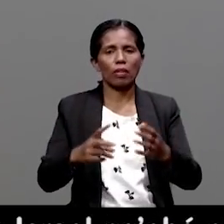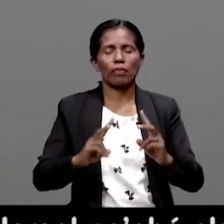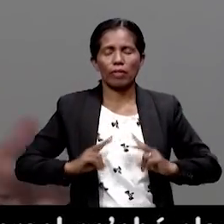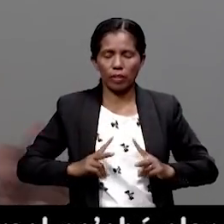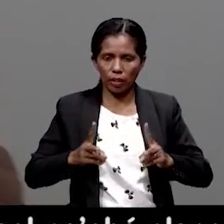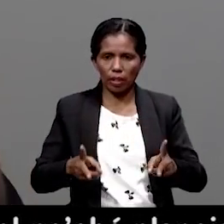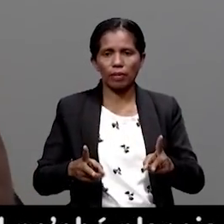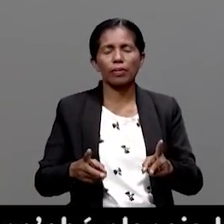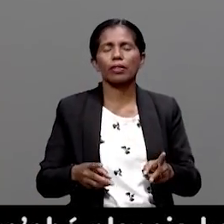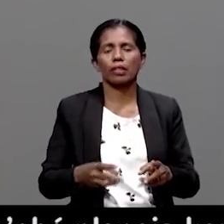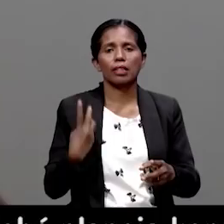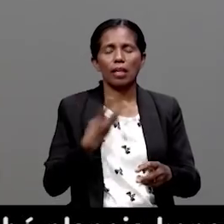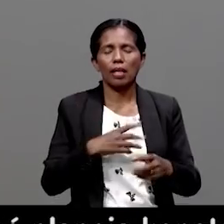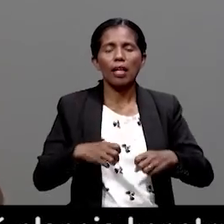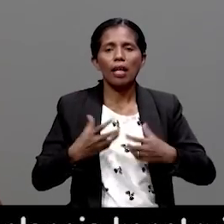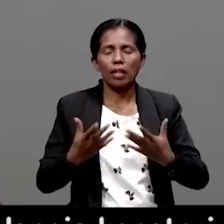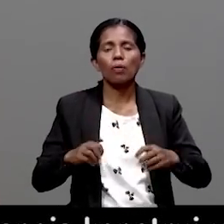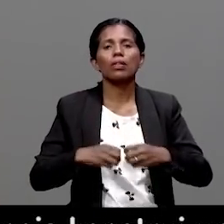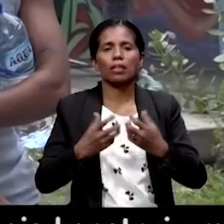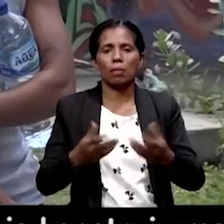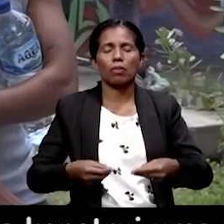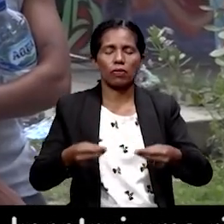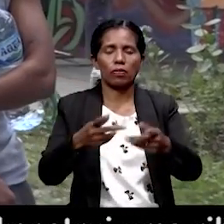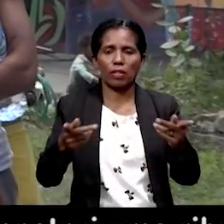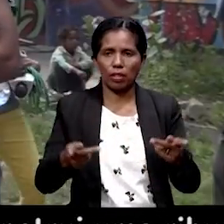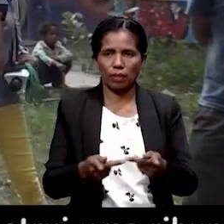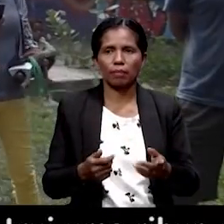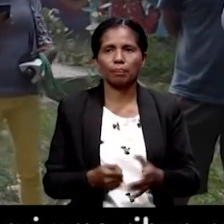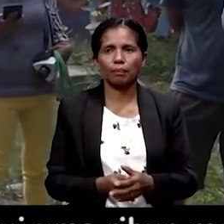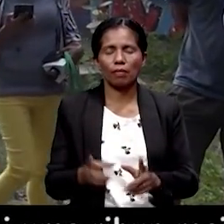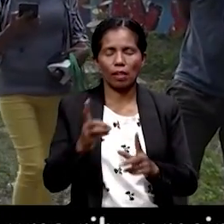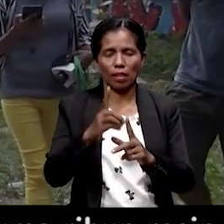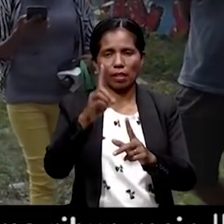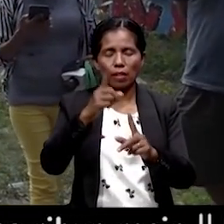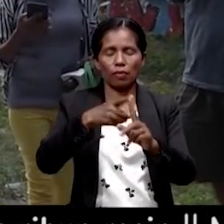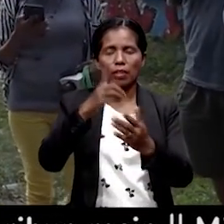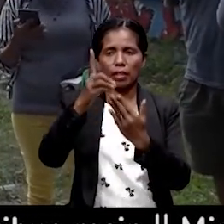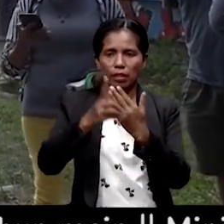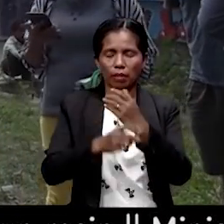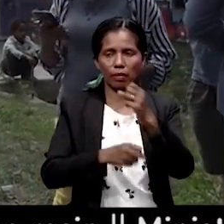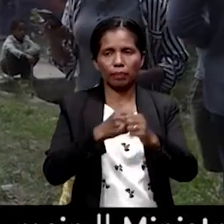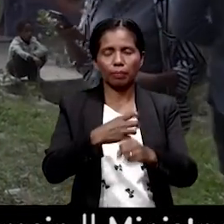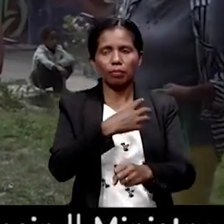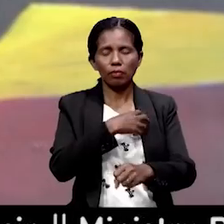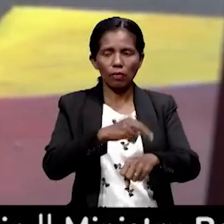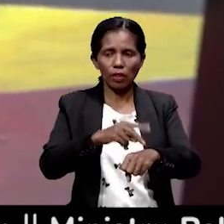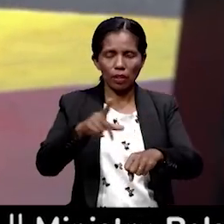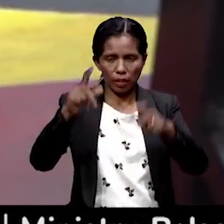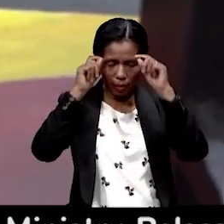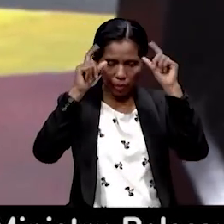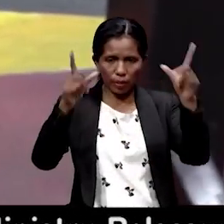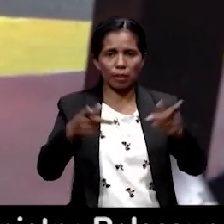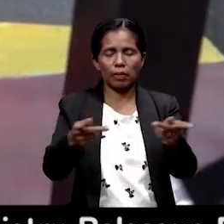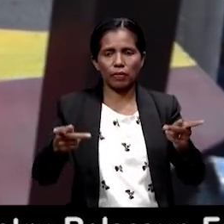Sekretaris Terlalu Arti hari perlu insan mak kerja aku insan. Important itu yang lain fatin ni. Ia lorong ida fulan dezem rutina ne Polisia Nasional Timor Leste ba fatin